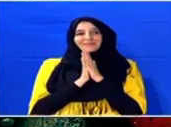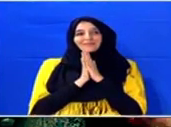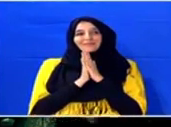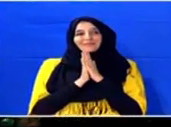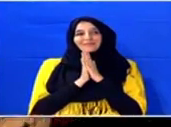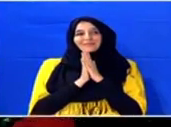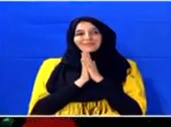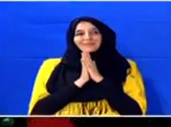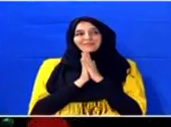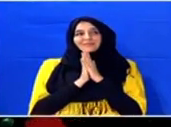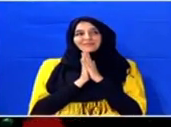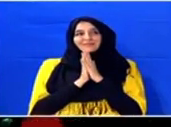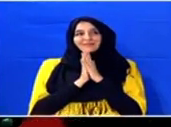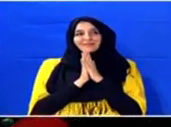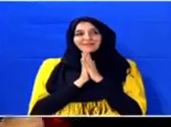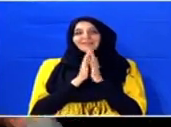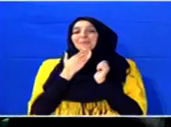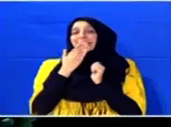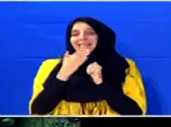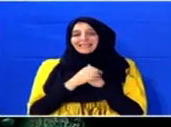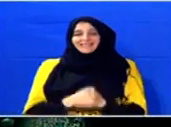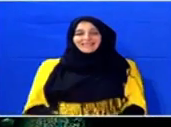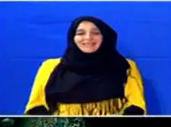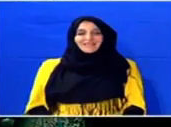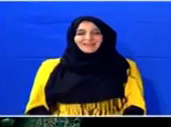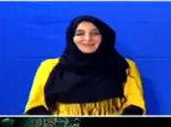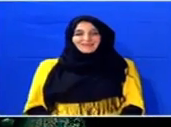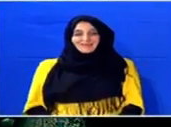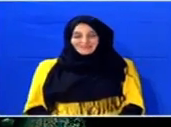نحن في الخدمه شكرا شكرا